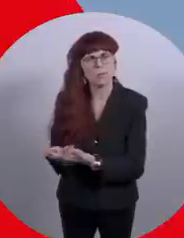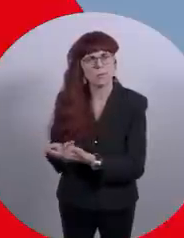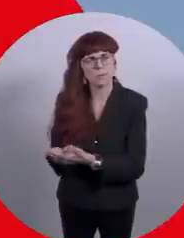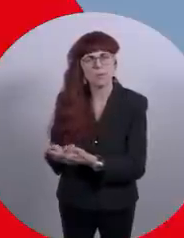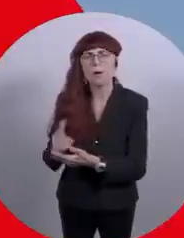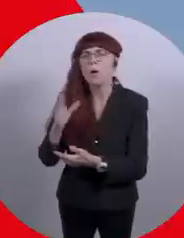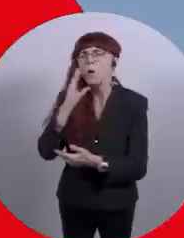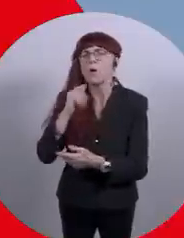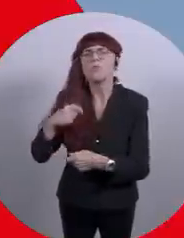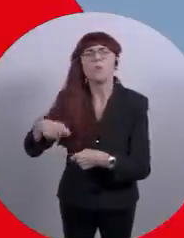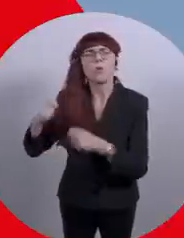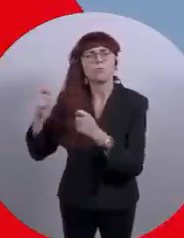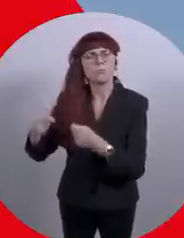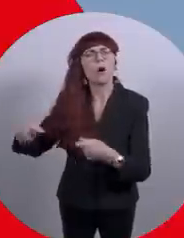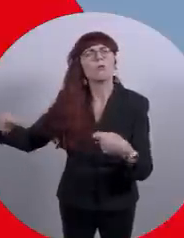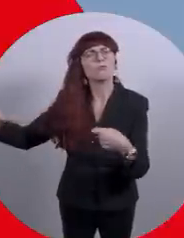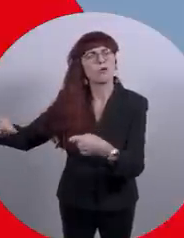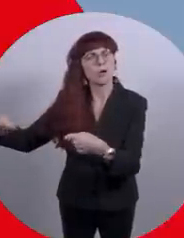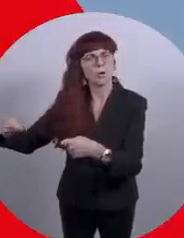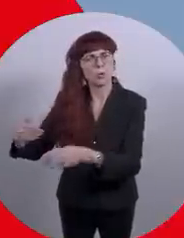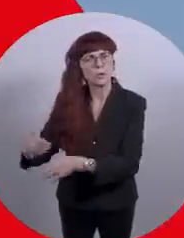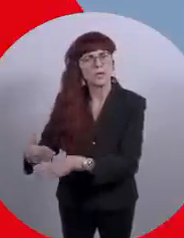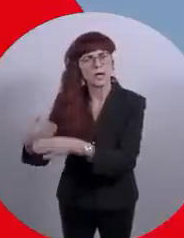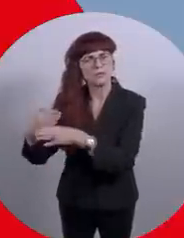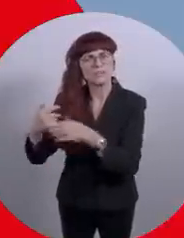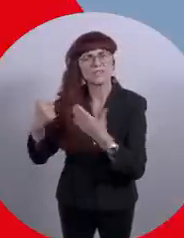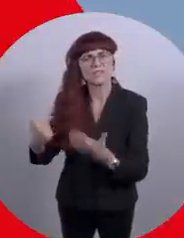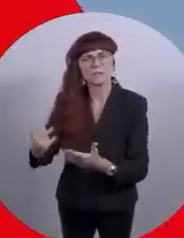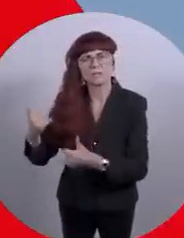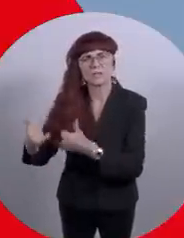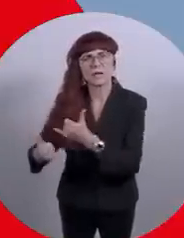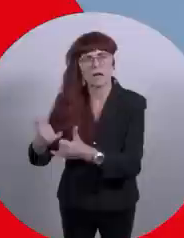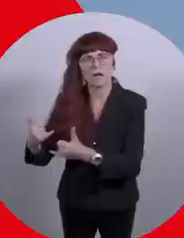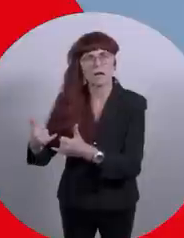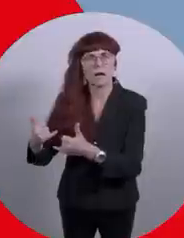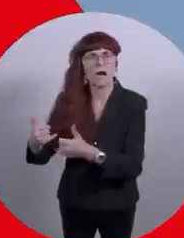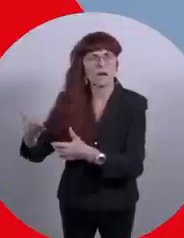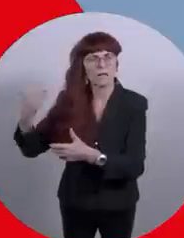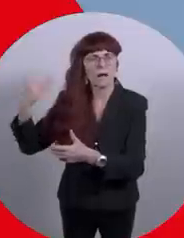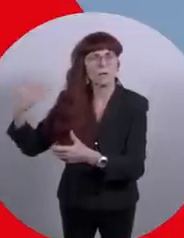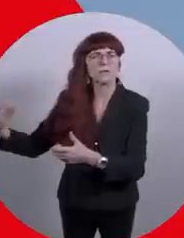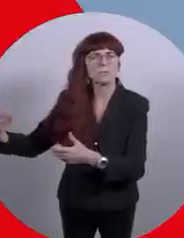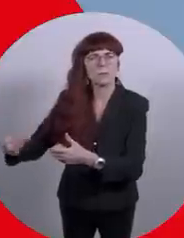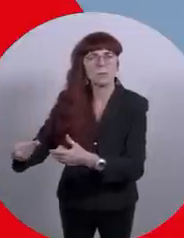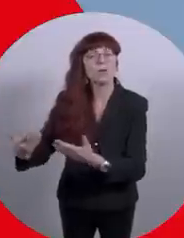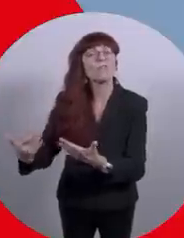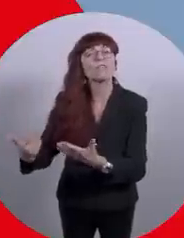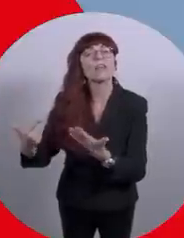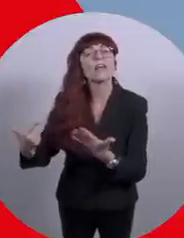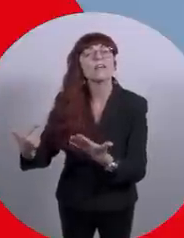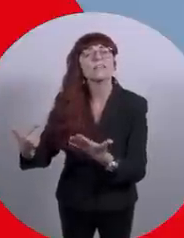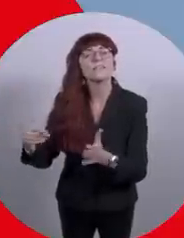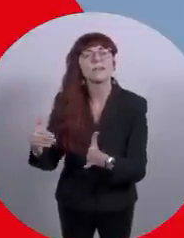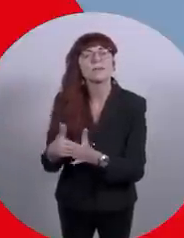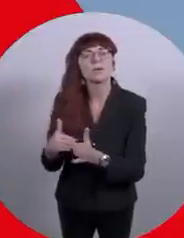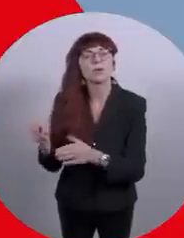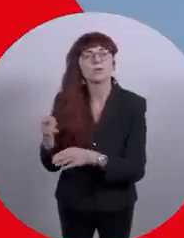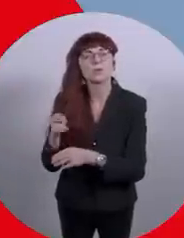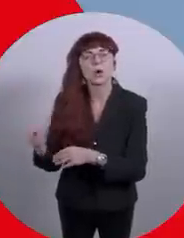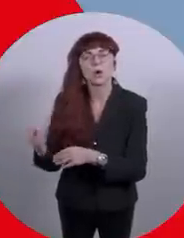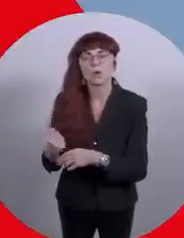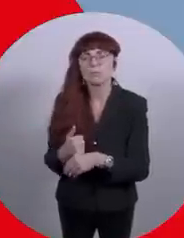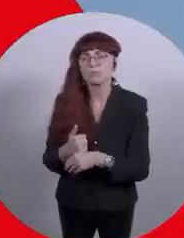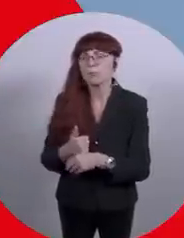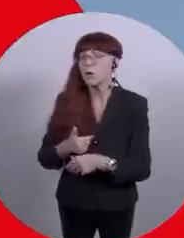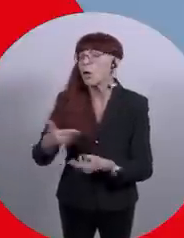in den 70er Jahren bekommen 7000 Euro die Wirtschaft hat gelebt die Wirtschaft